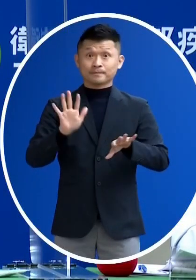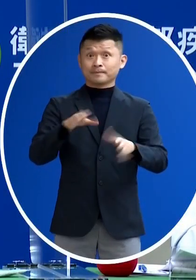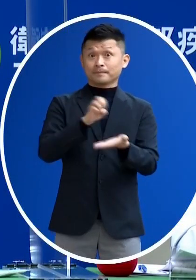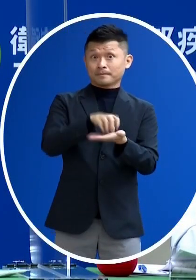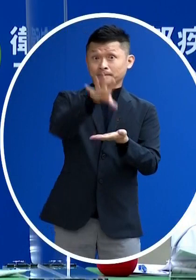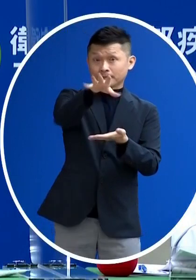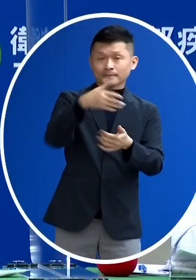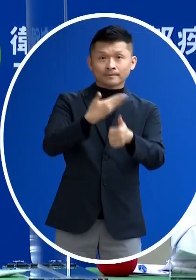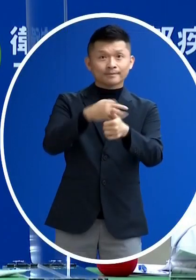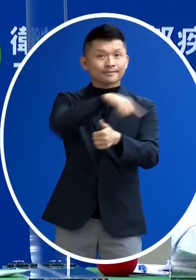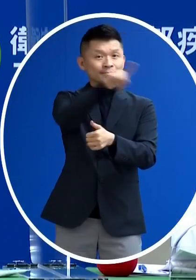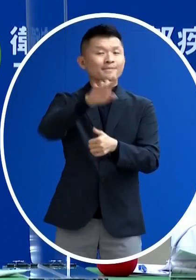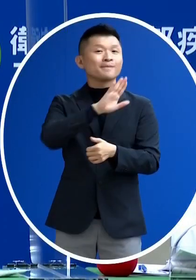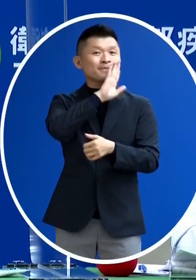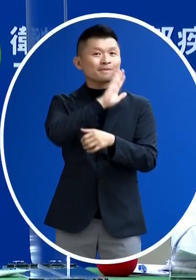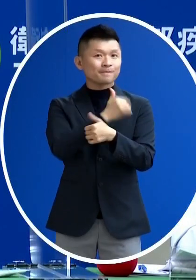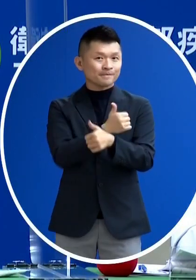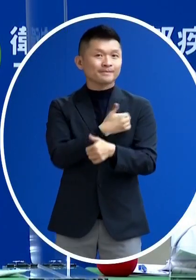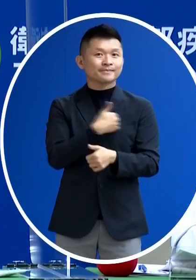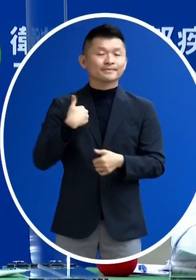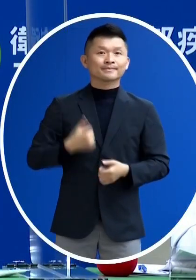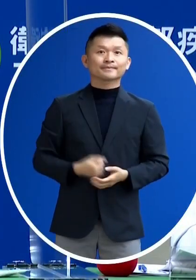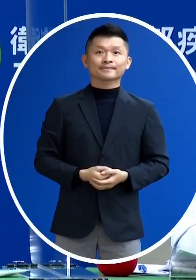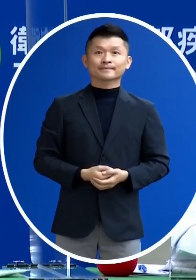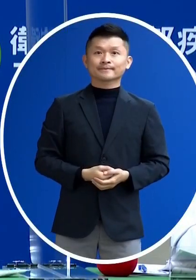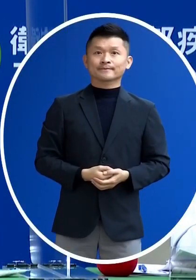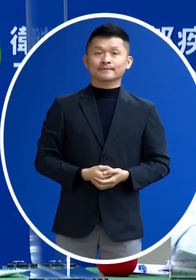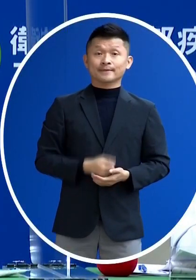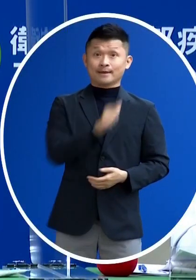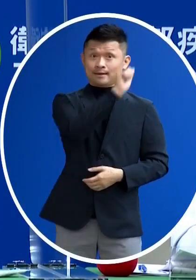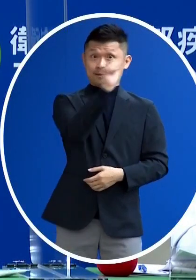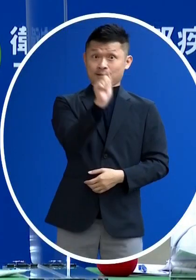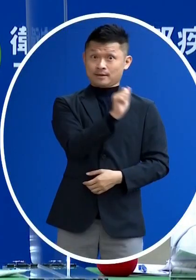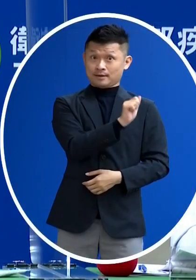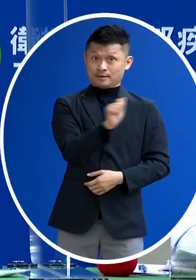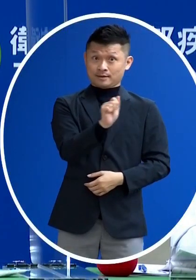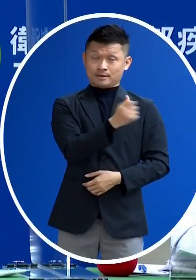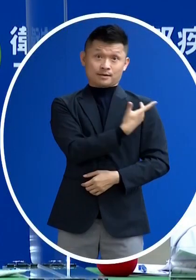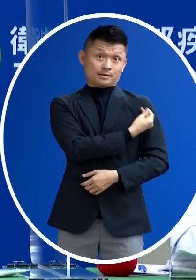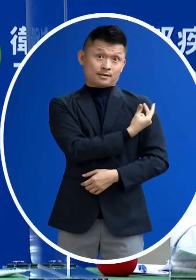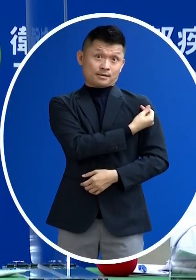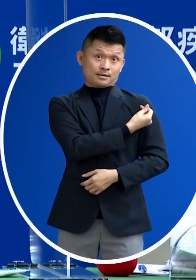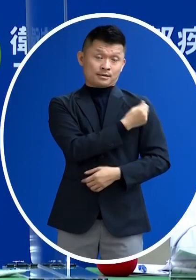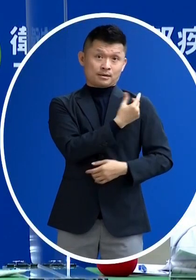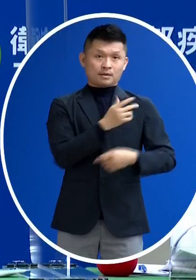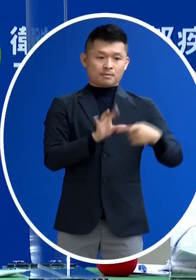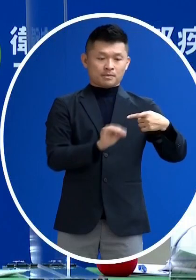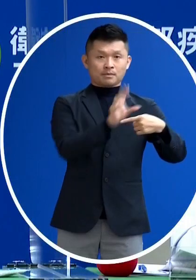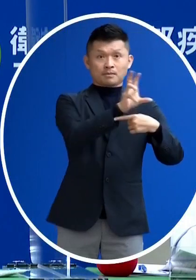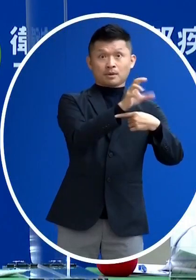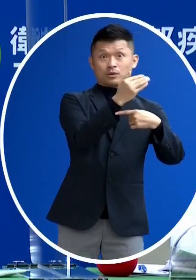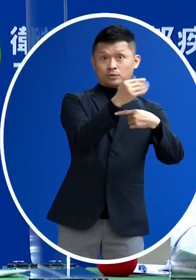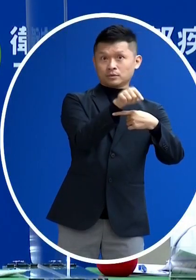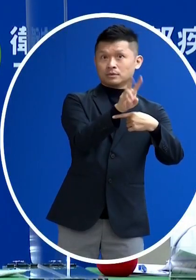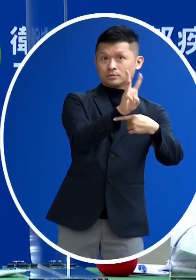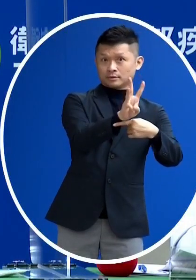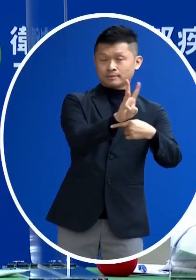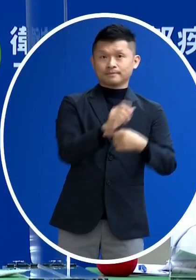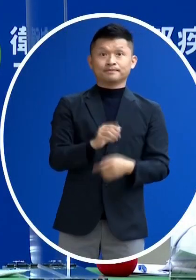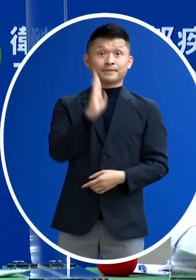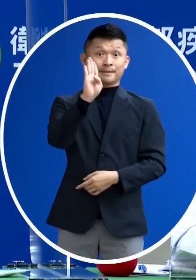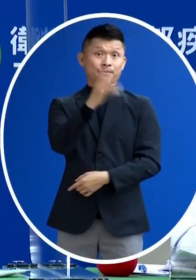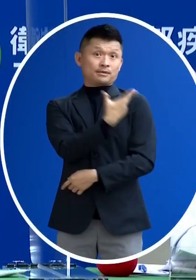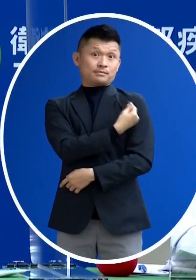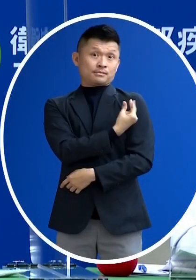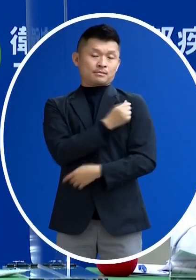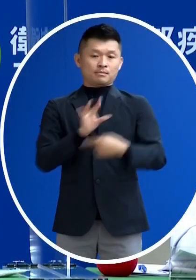大家可以让大家做一个参考了哈。那 AZ 它的接种率我们是89.3%，那